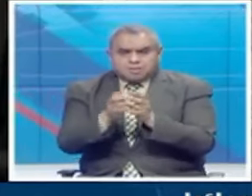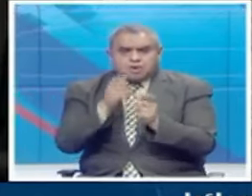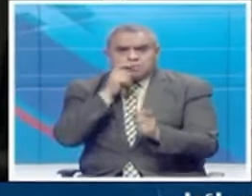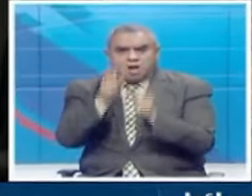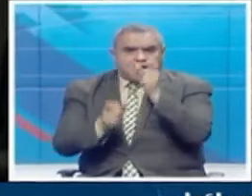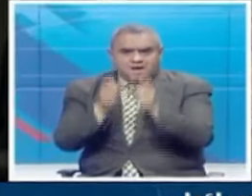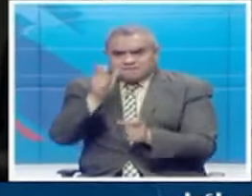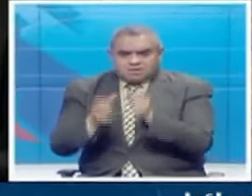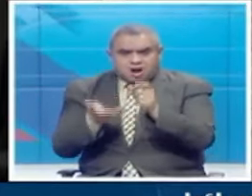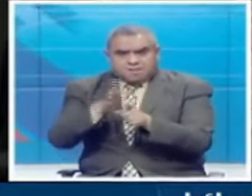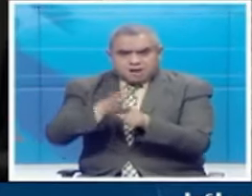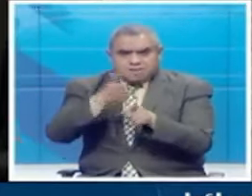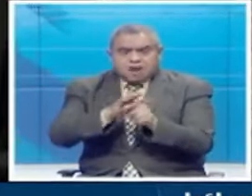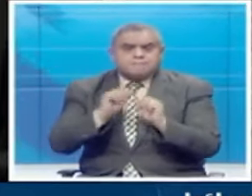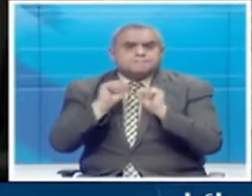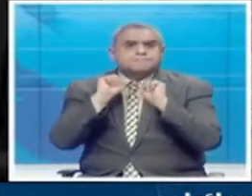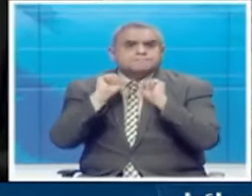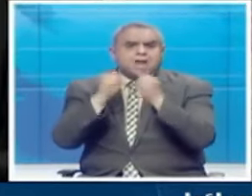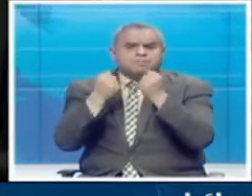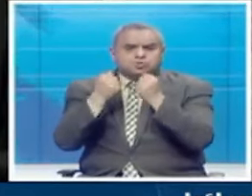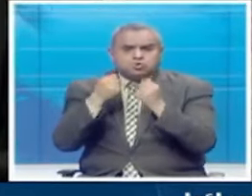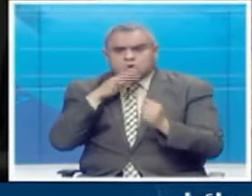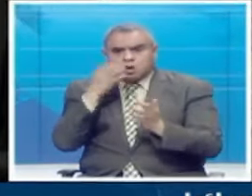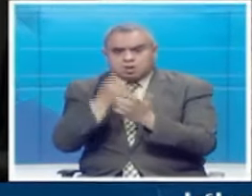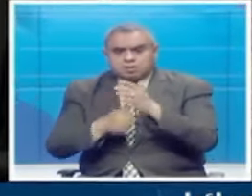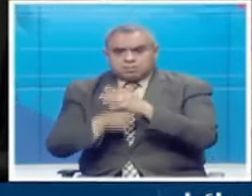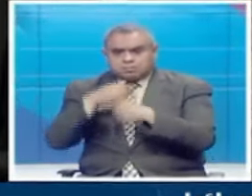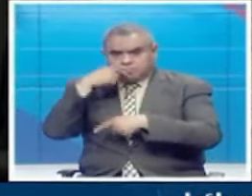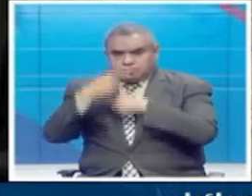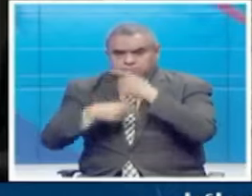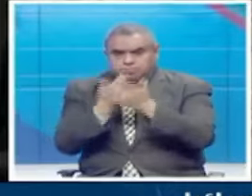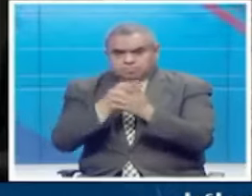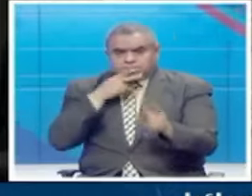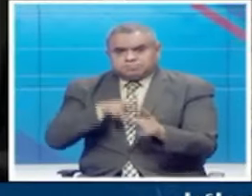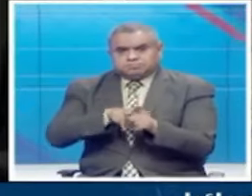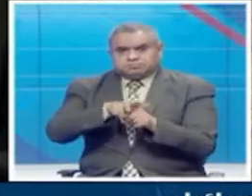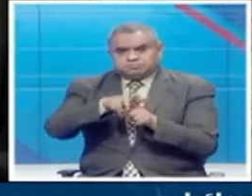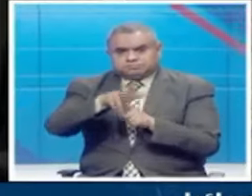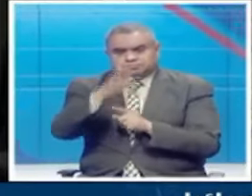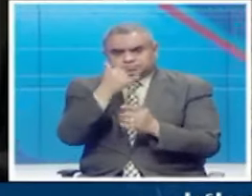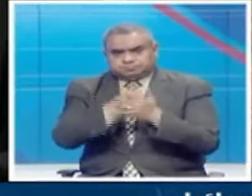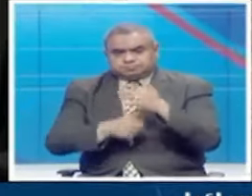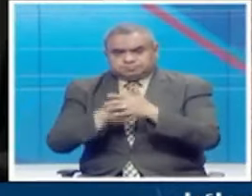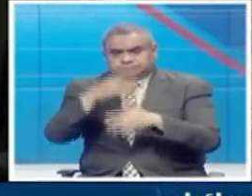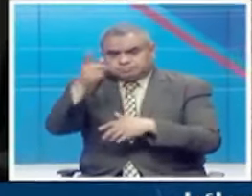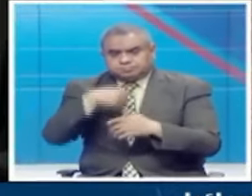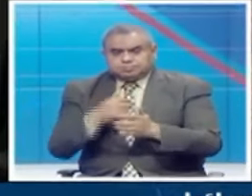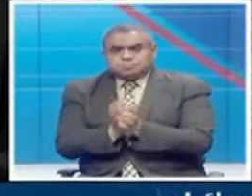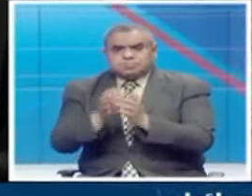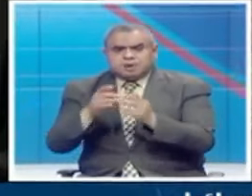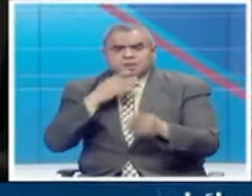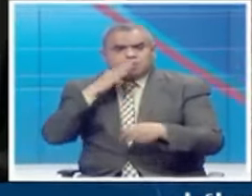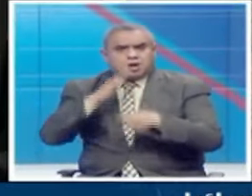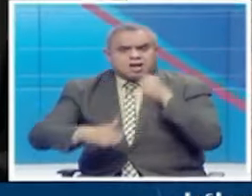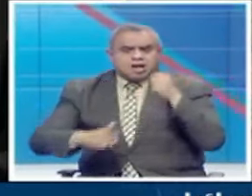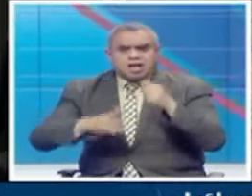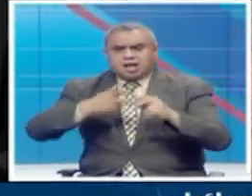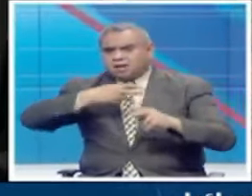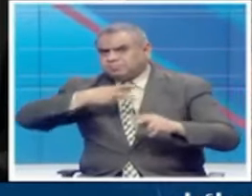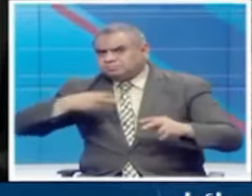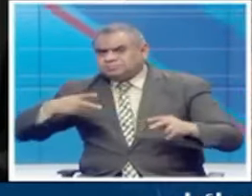مجموعات أو التسبب في ضرر هائل لأفراد تلك المجموعة أو